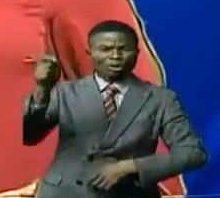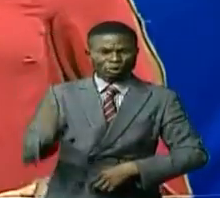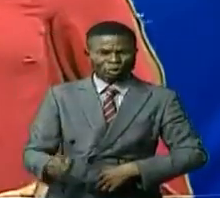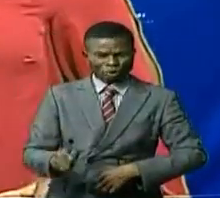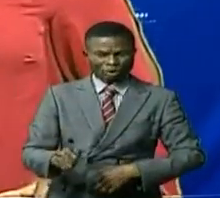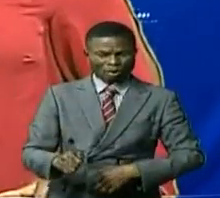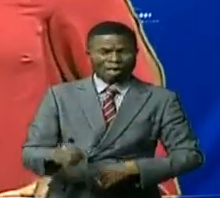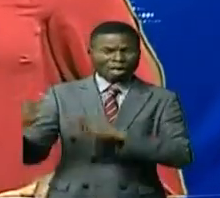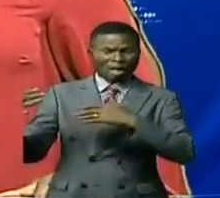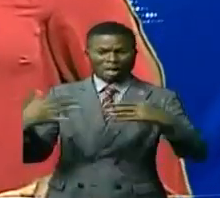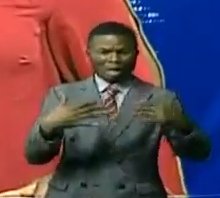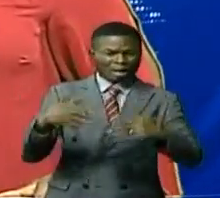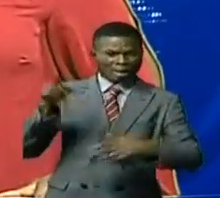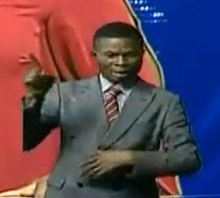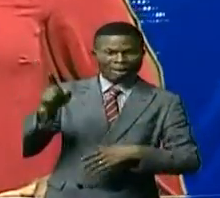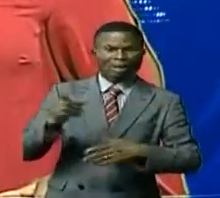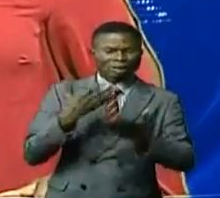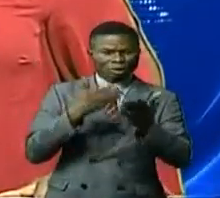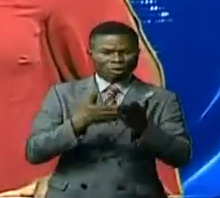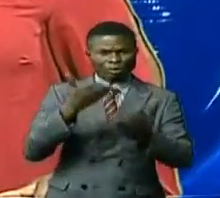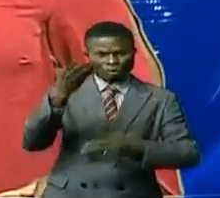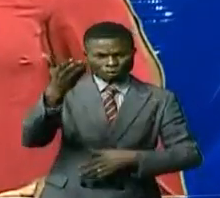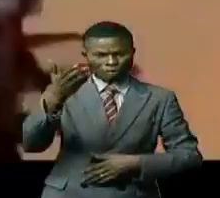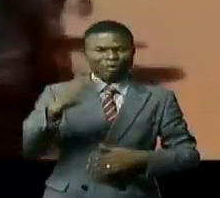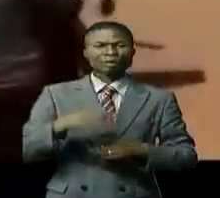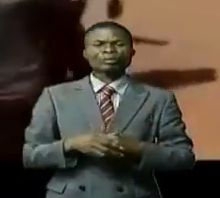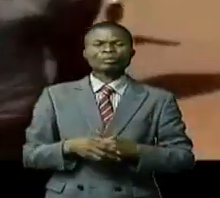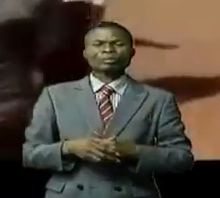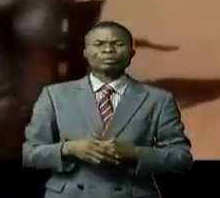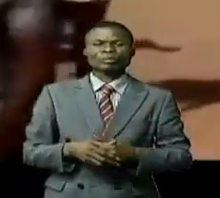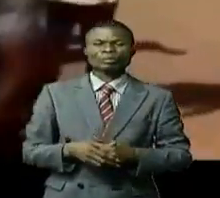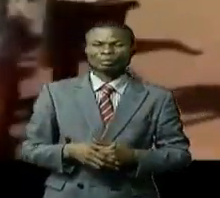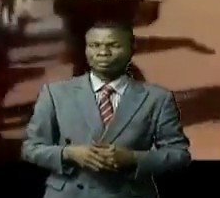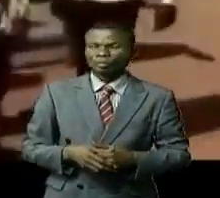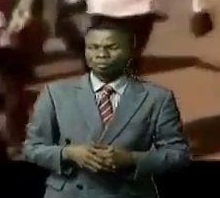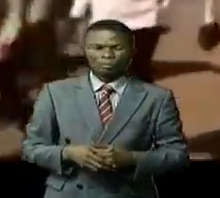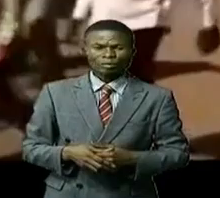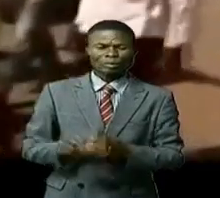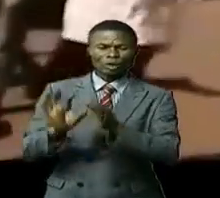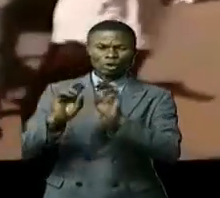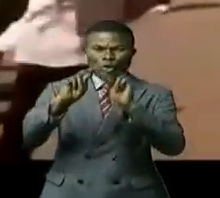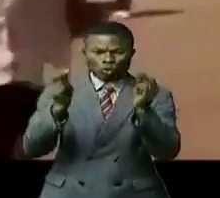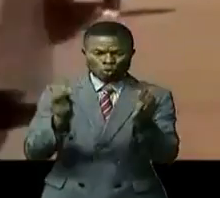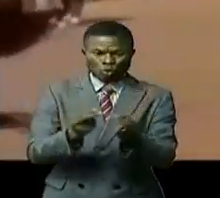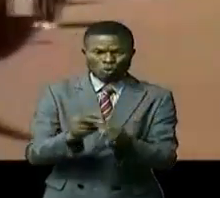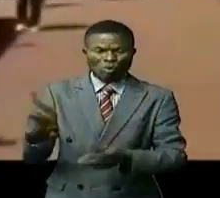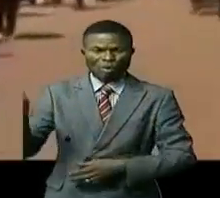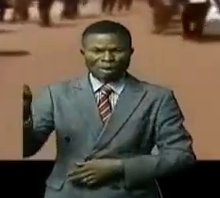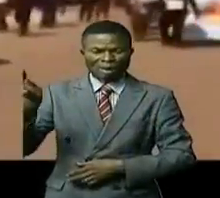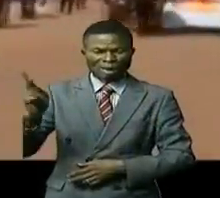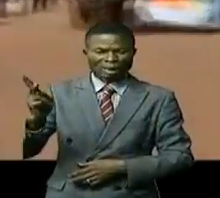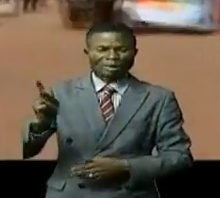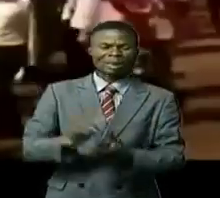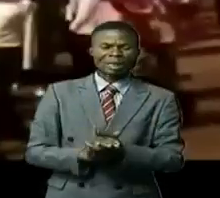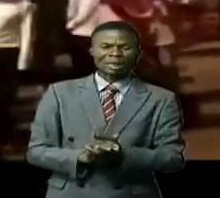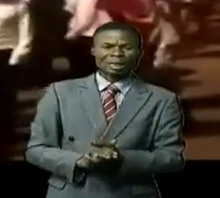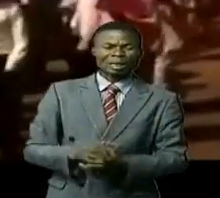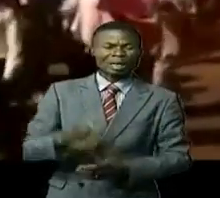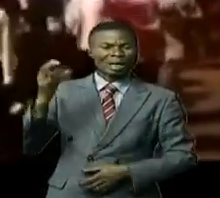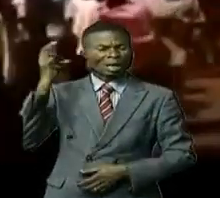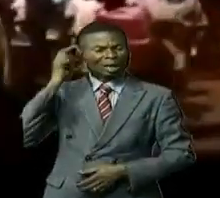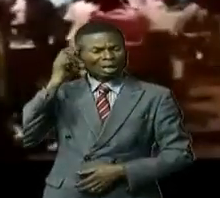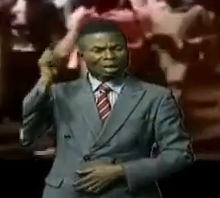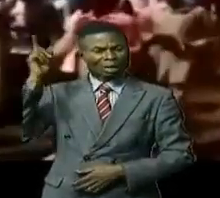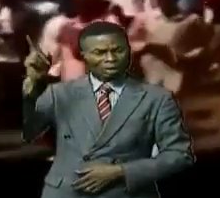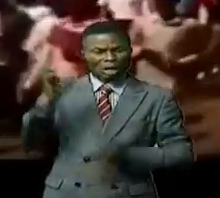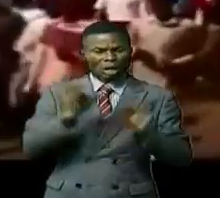sont au front a été organisée. Images et commentaires. La trait de la nation coordination du Kasaï-Oriental sous la direction de Dominique Kalolo Kalombo